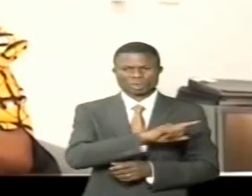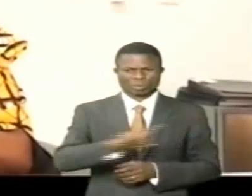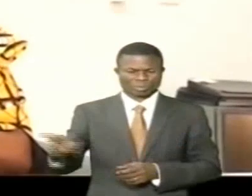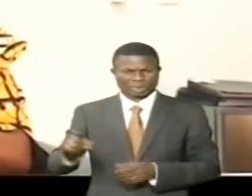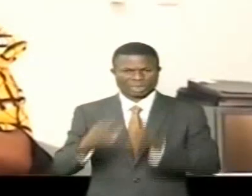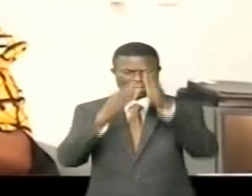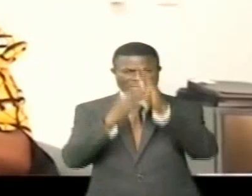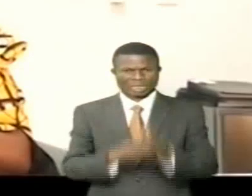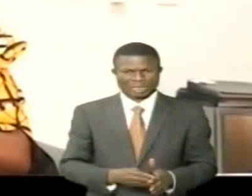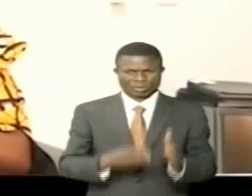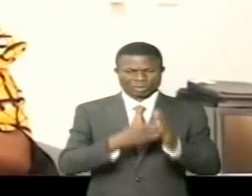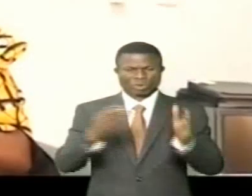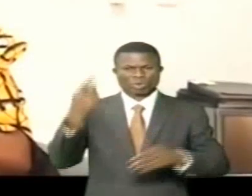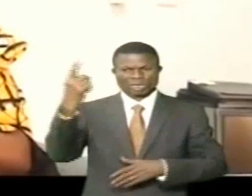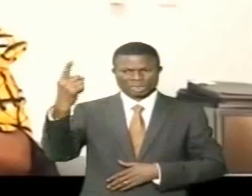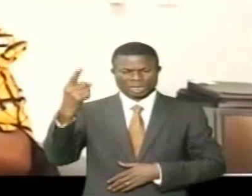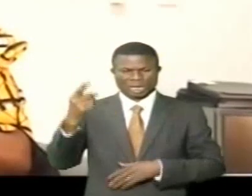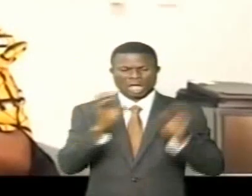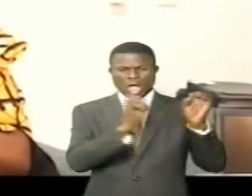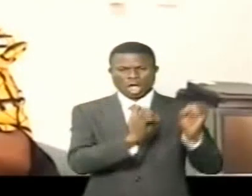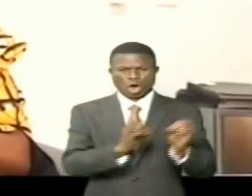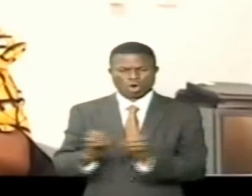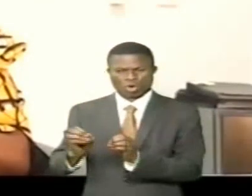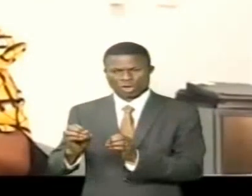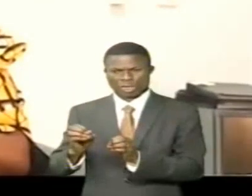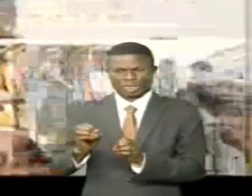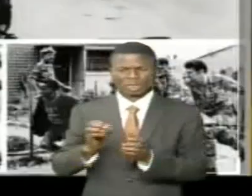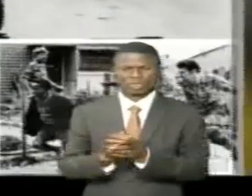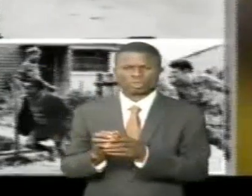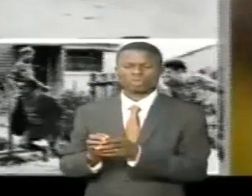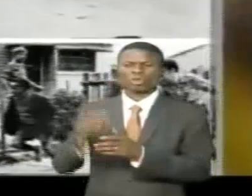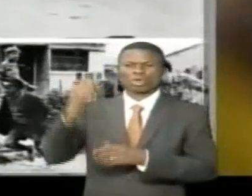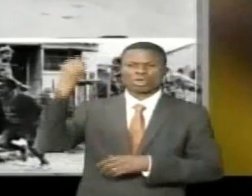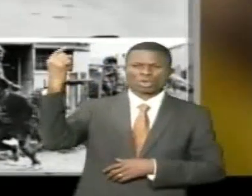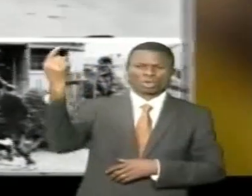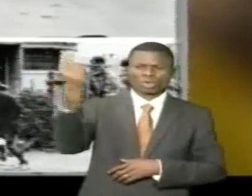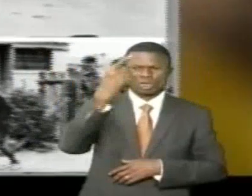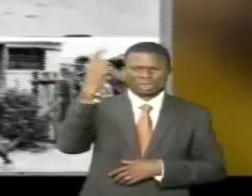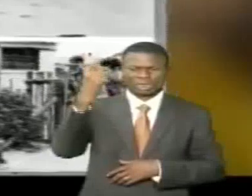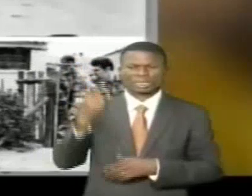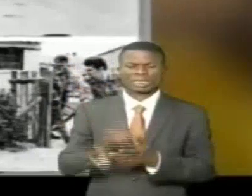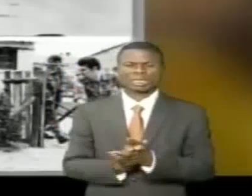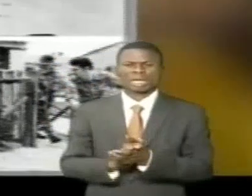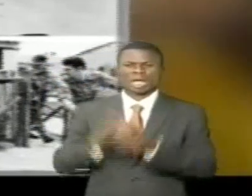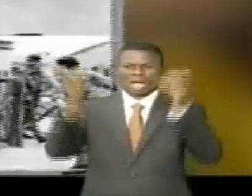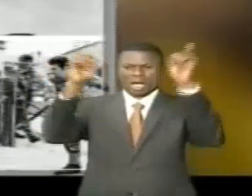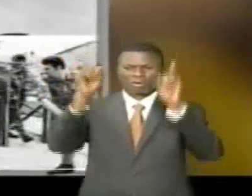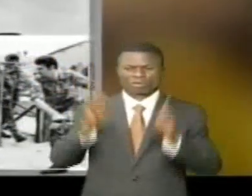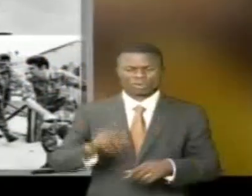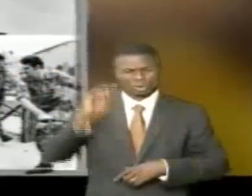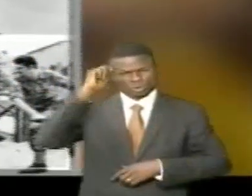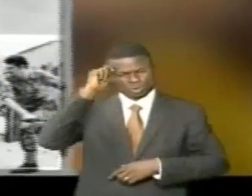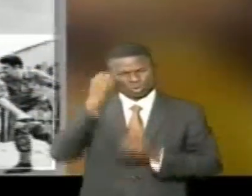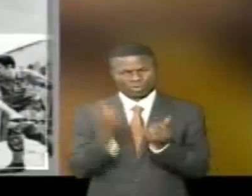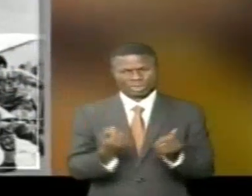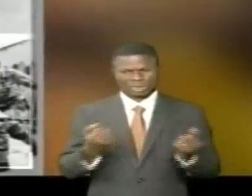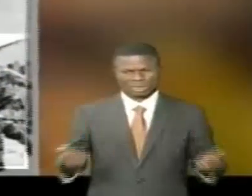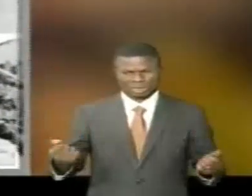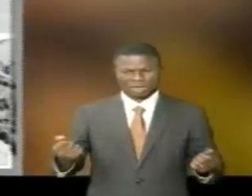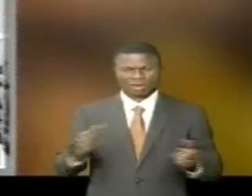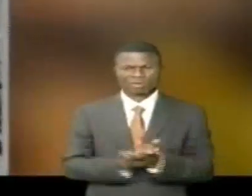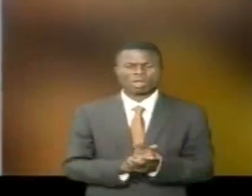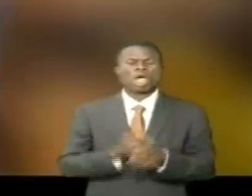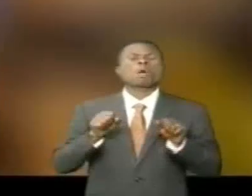de l'Unité africaine, devenue Union africaine, en souvenir des enfants de Soweto en Afrique du